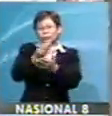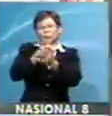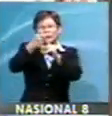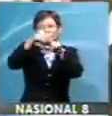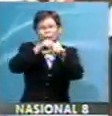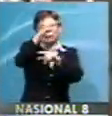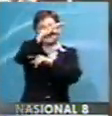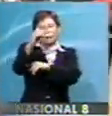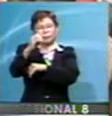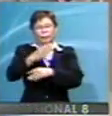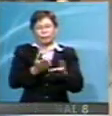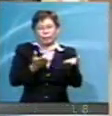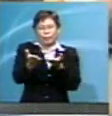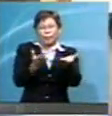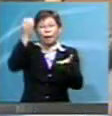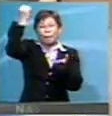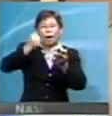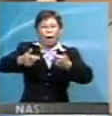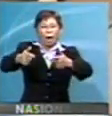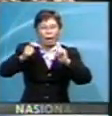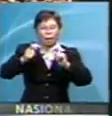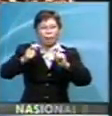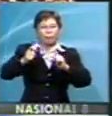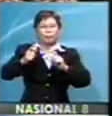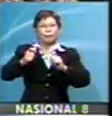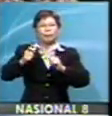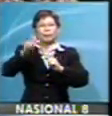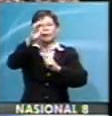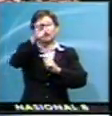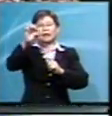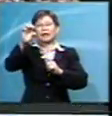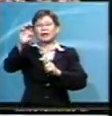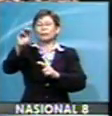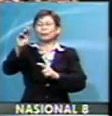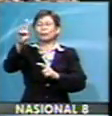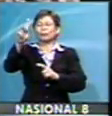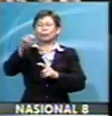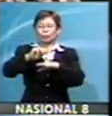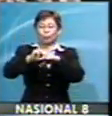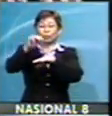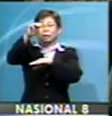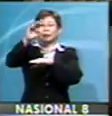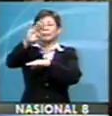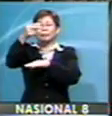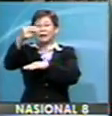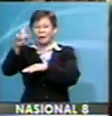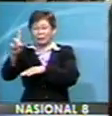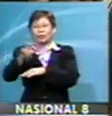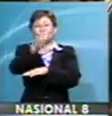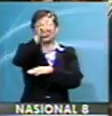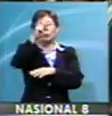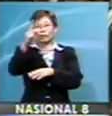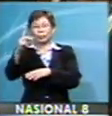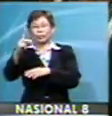daripada Syarikat perkhidmatan bas Express konsortium e mutiara berhad lebih 2000 penyokong